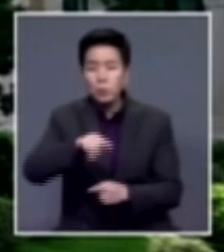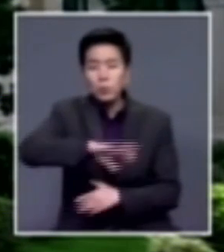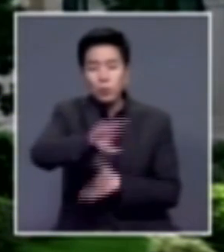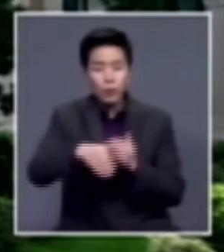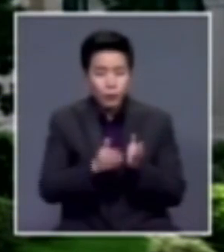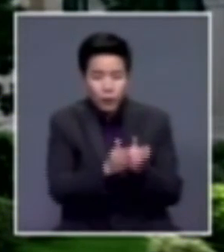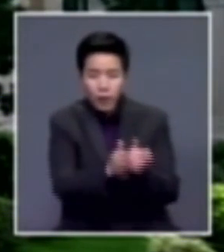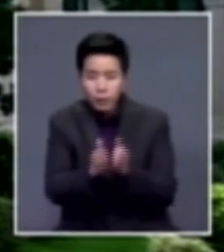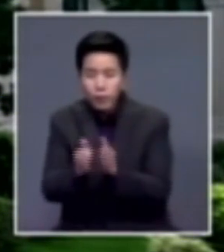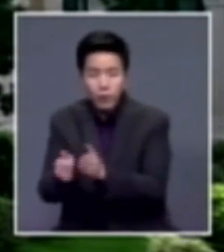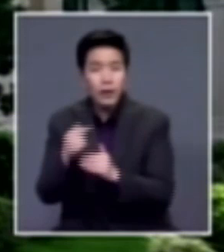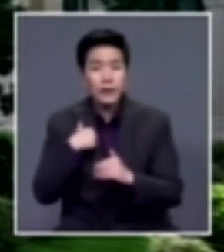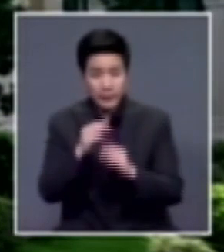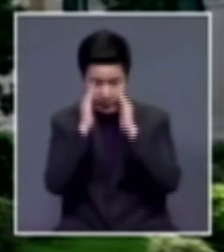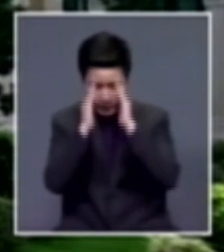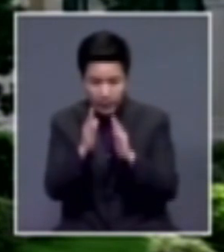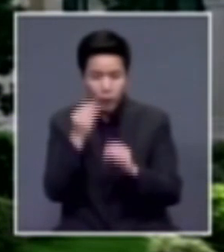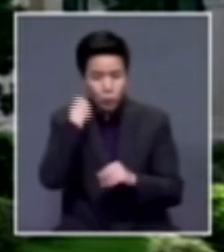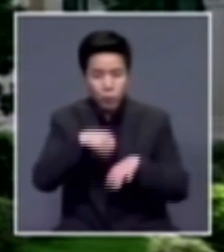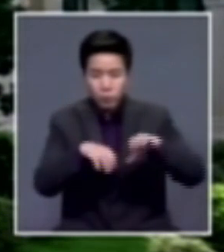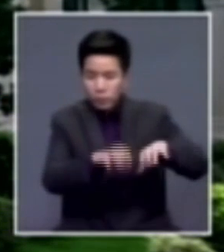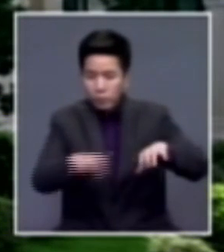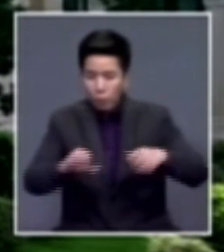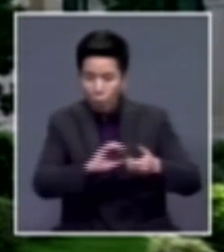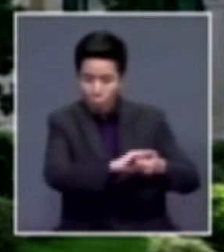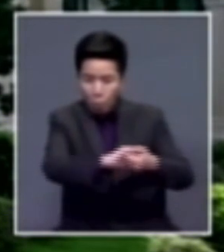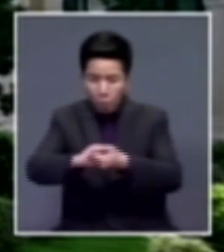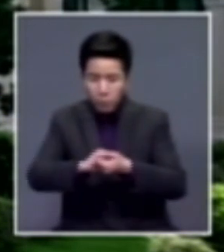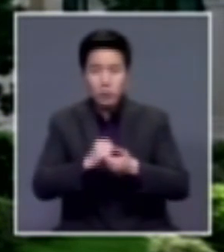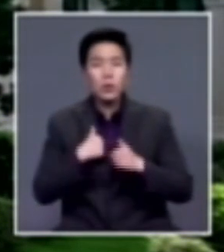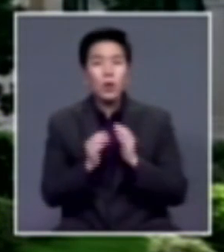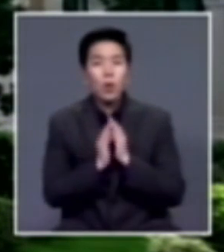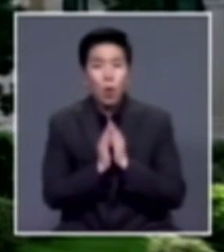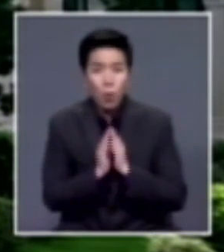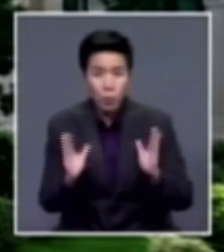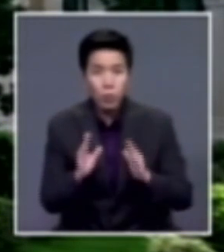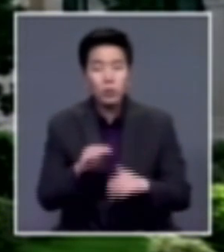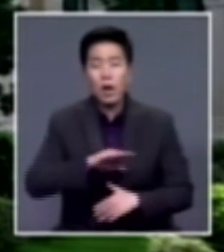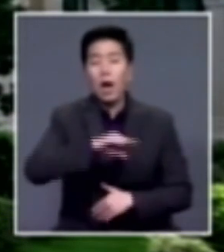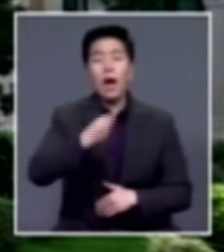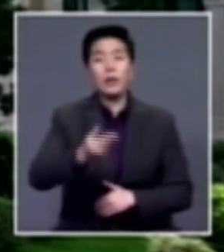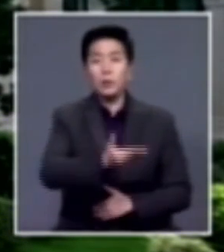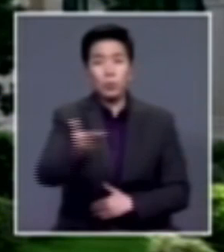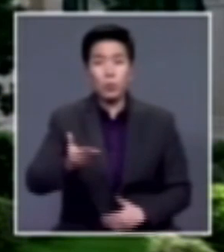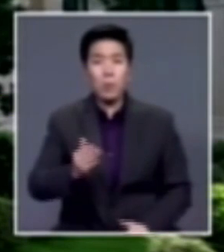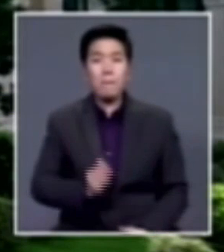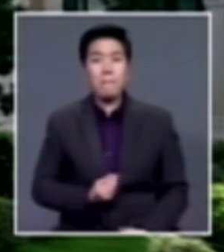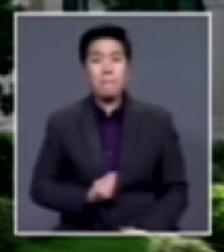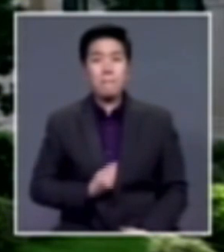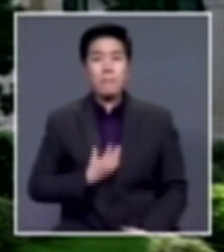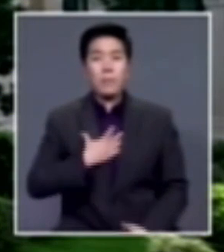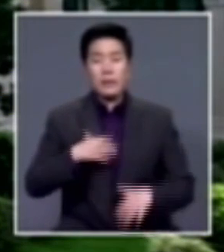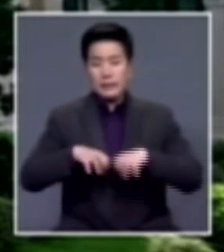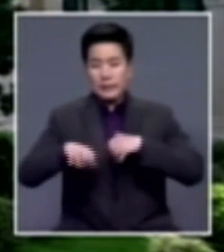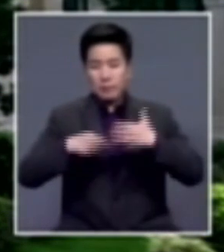กๆฝ่ายประกอบกับความร่วมมือของทุกภาคส่วนด้วยนะครับผมอยากจะขอบคุณและขอให้พวกเราทุกคนได้ร่วมกันภาคภูมิใจกับผลการจัดอันดับ